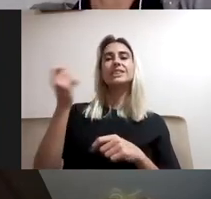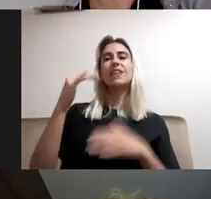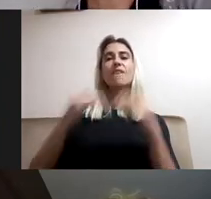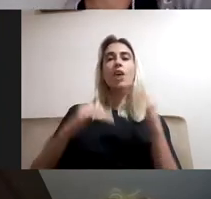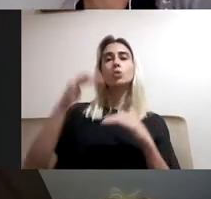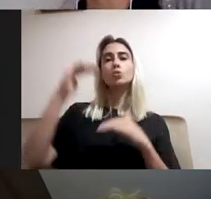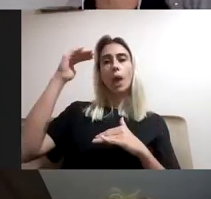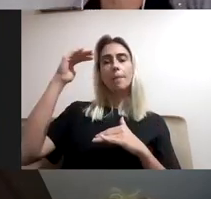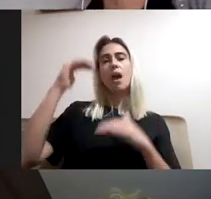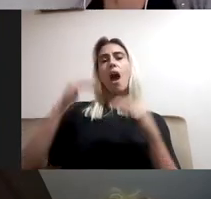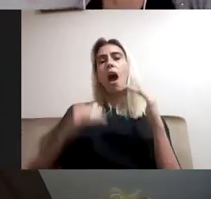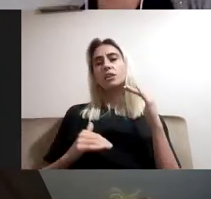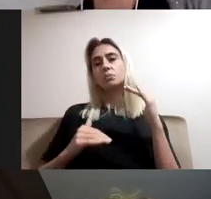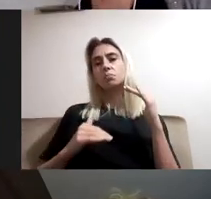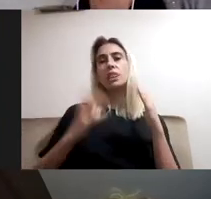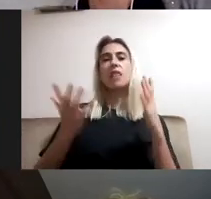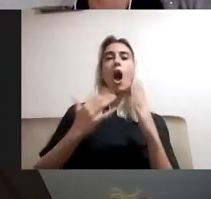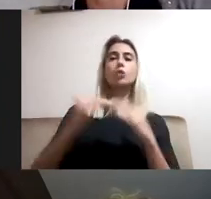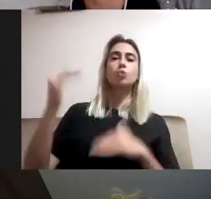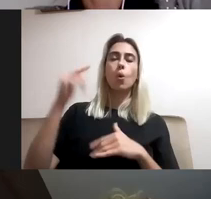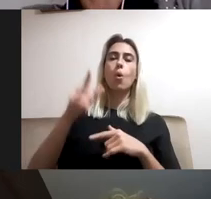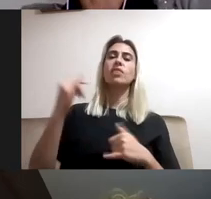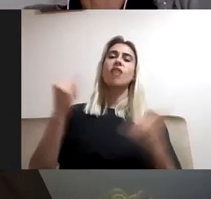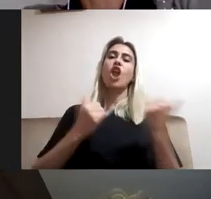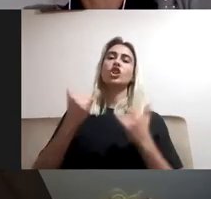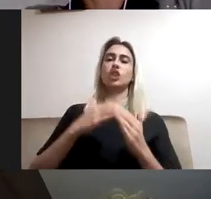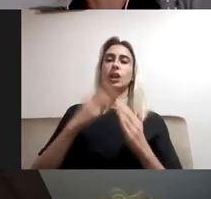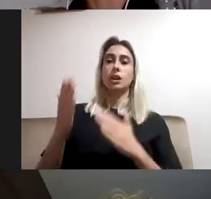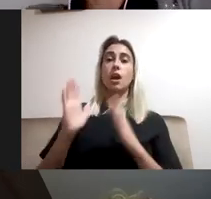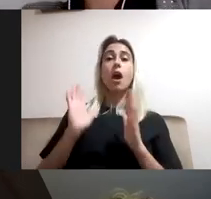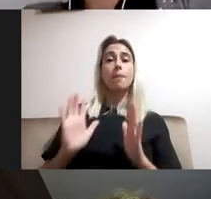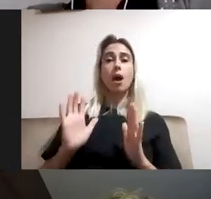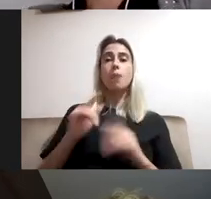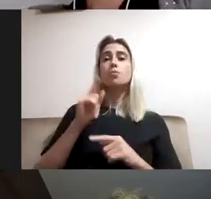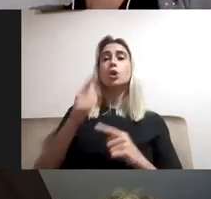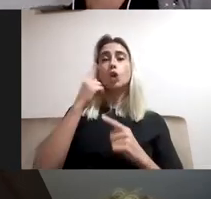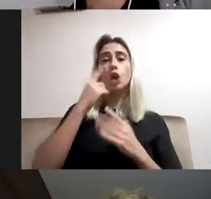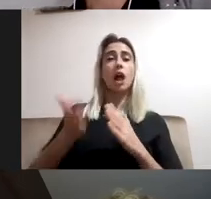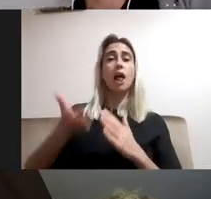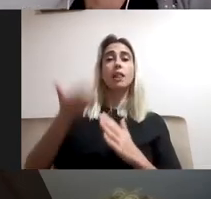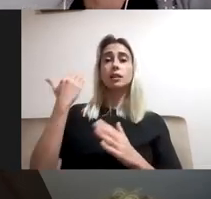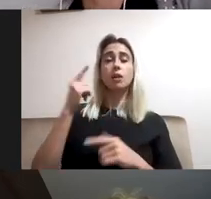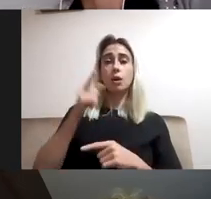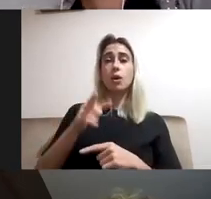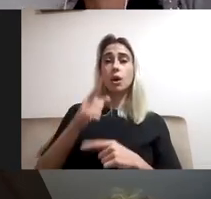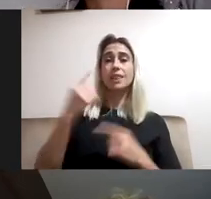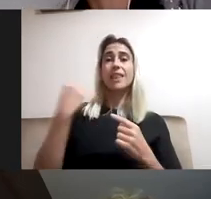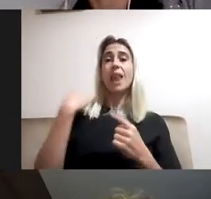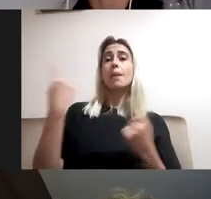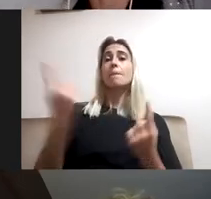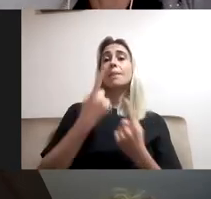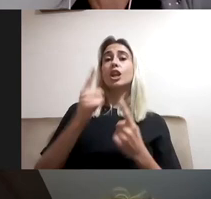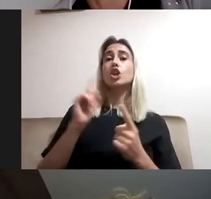az olur? Daha mı az yapar? Daha mı çok yapar? Bu tartışılır. Ama bunu göz ardı edilecek şekilde yeni bir